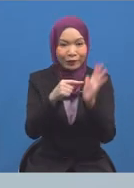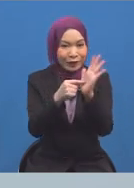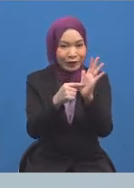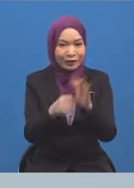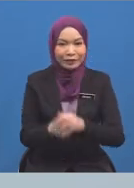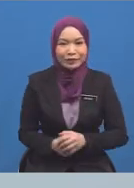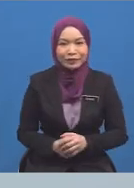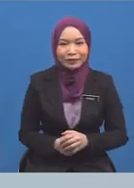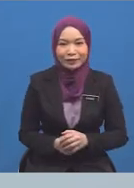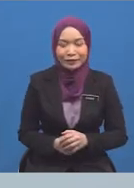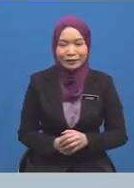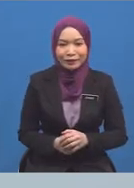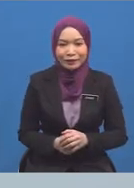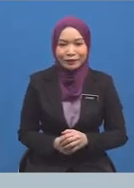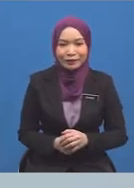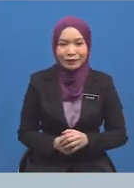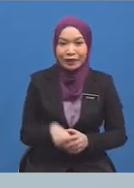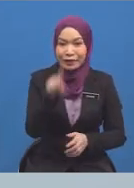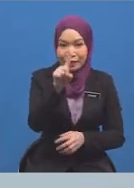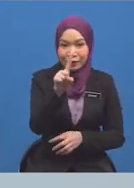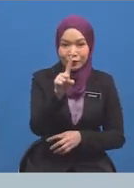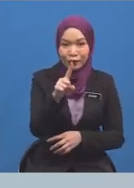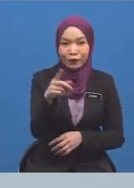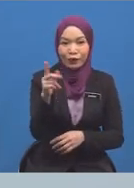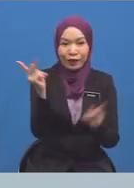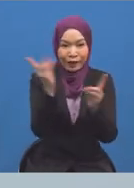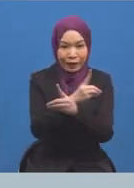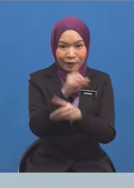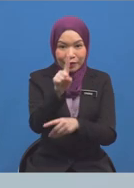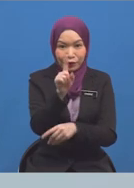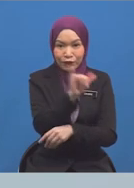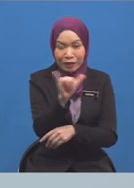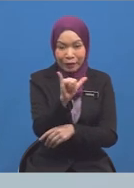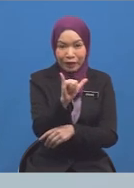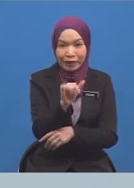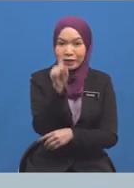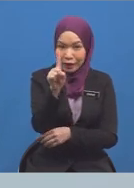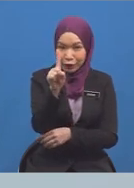Kini satu darat 1 =